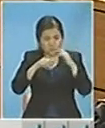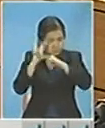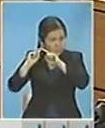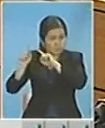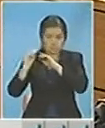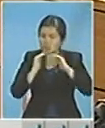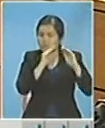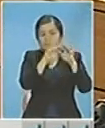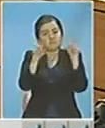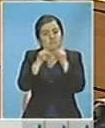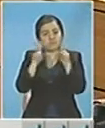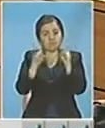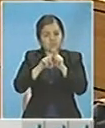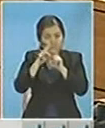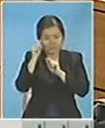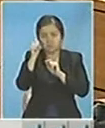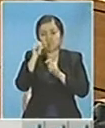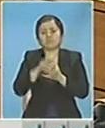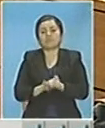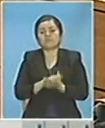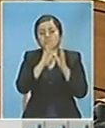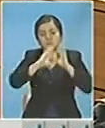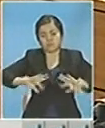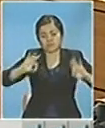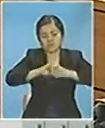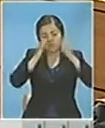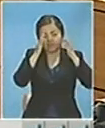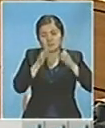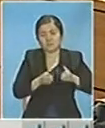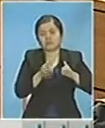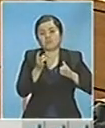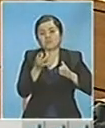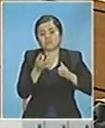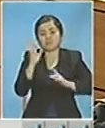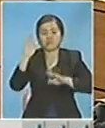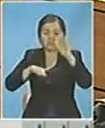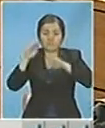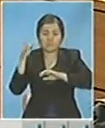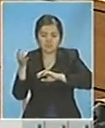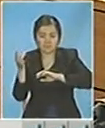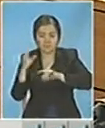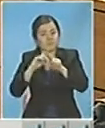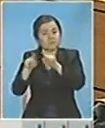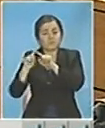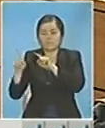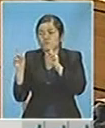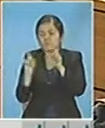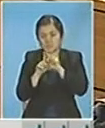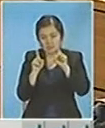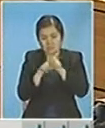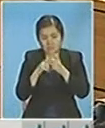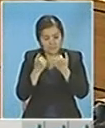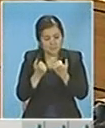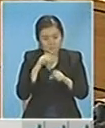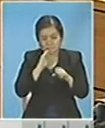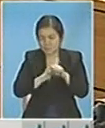เลยนะครับไม่ว่าด้านไหนก็ตามสมมุติเอาเรื่องทรัพยากรบุคคลมาเปรียบเทียบนะครับหรือทรัพยากรด้านอื่นๆเนี่ยเรามีความเป็นเ